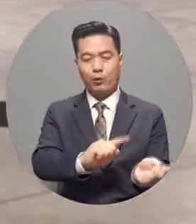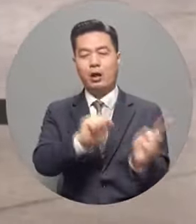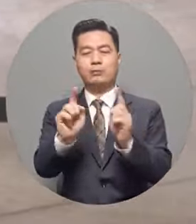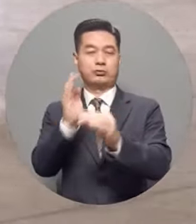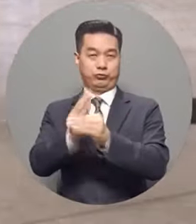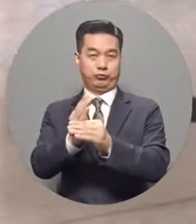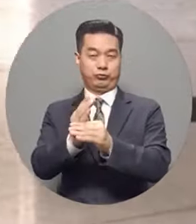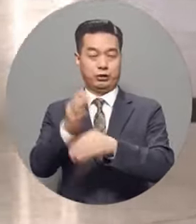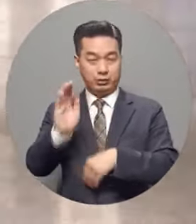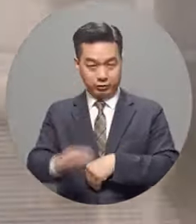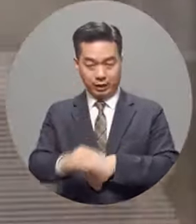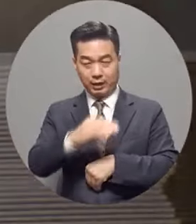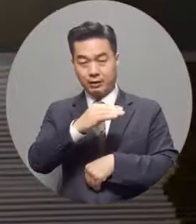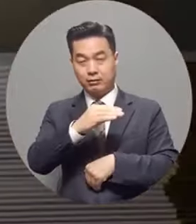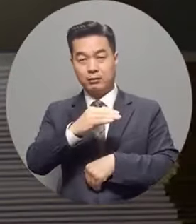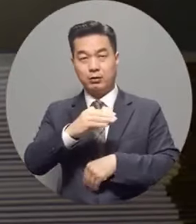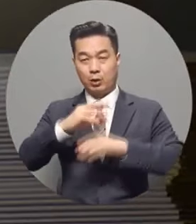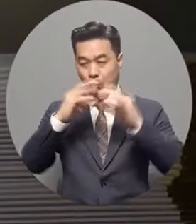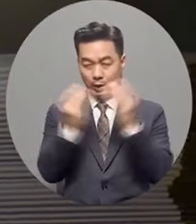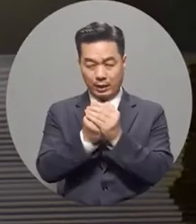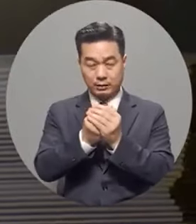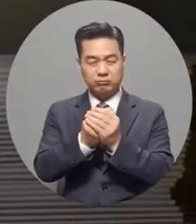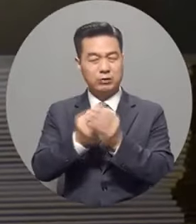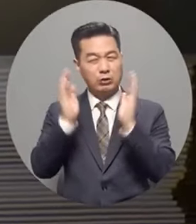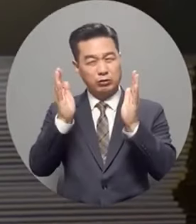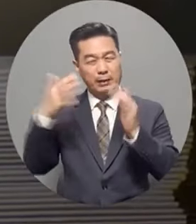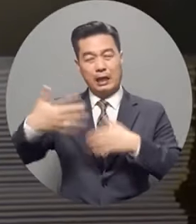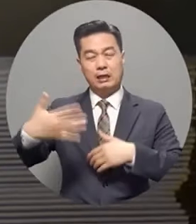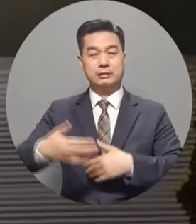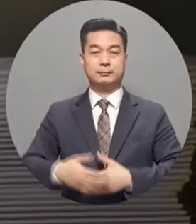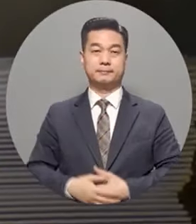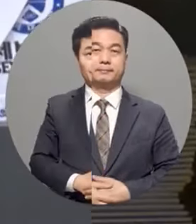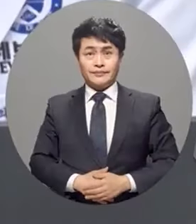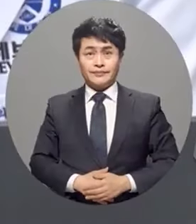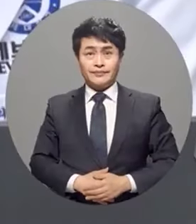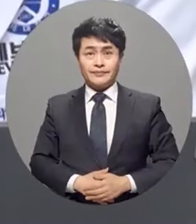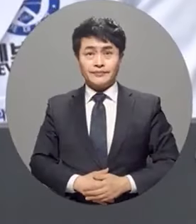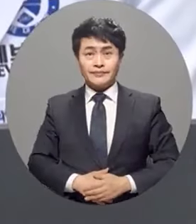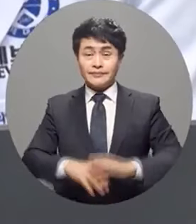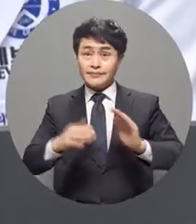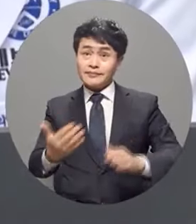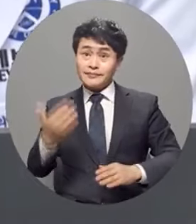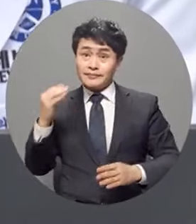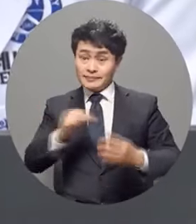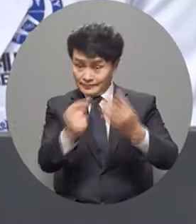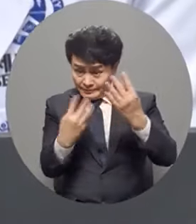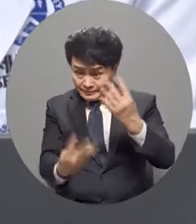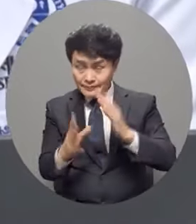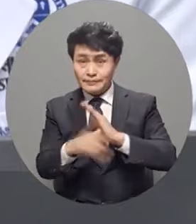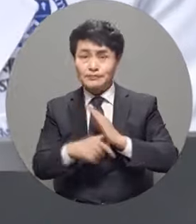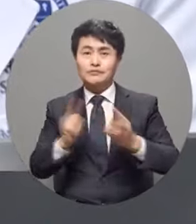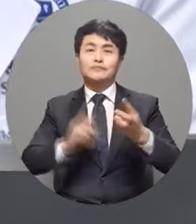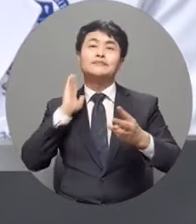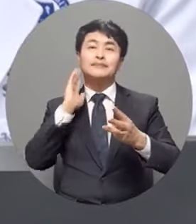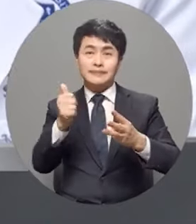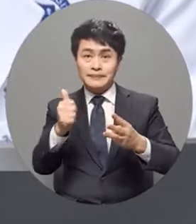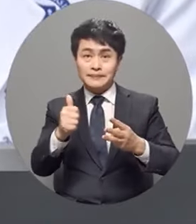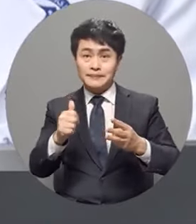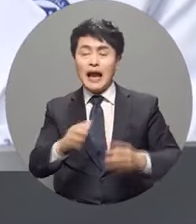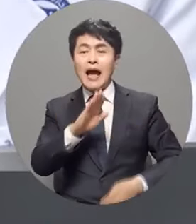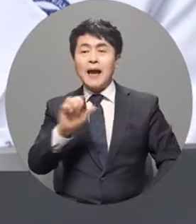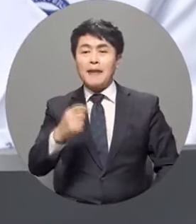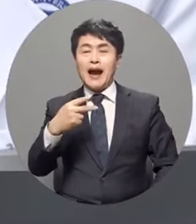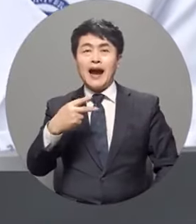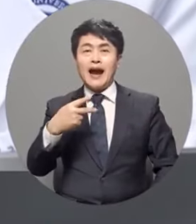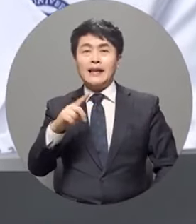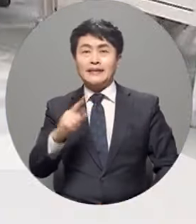제대로 된 수업은 어려워 보입니다. MBC 뉴스 유서영입니다. 지난 4일 있었던 윤석열 대통령과 박단